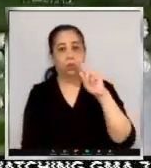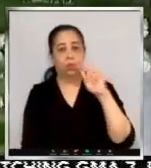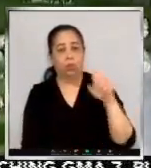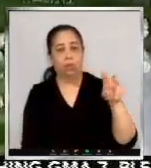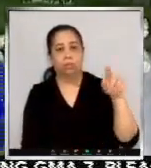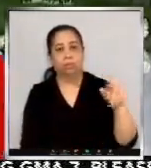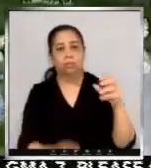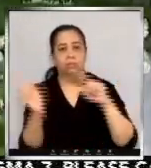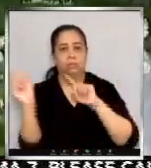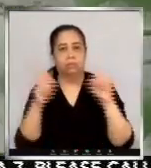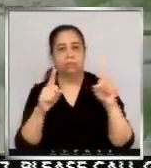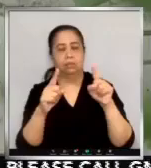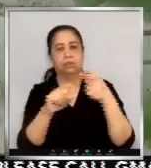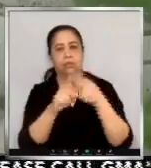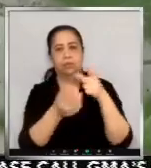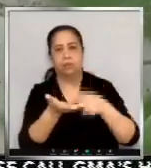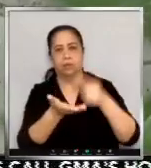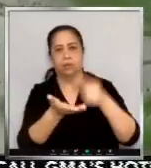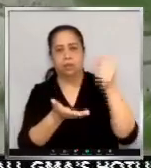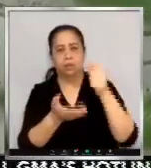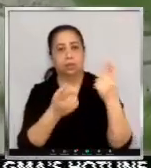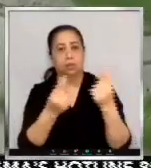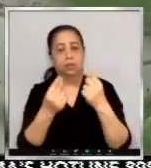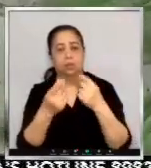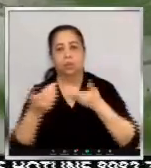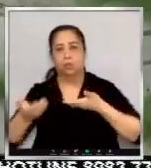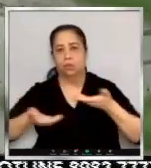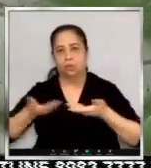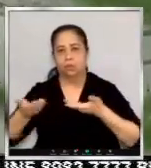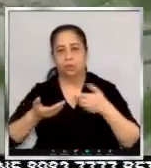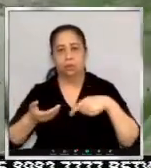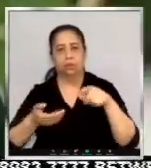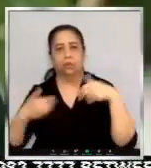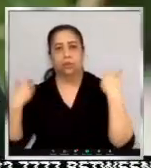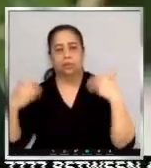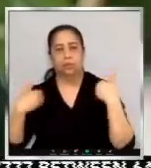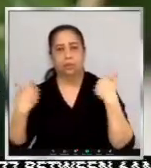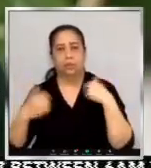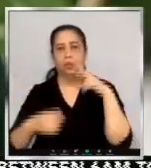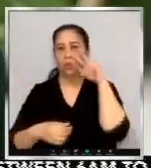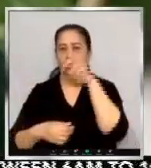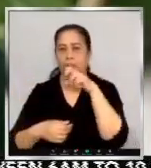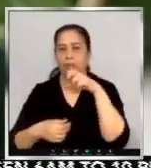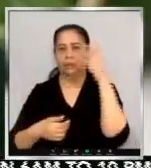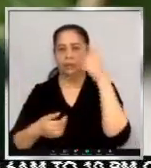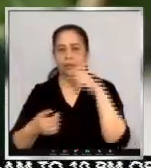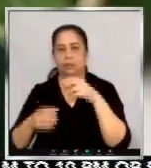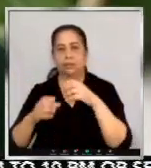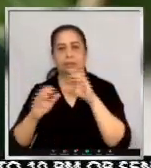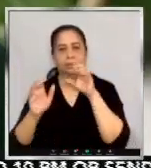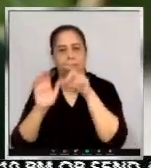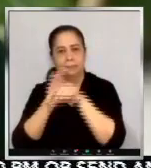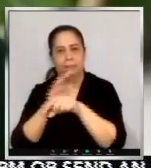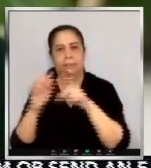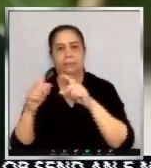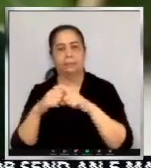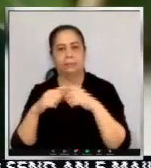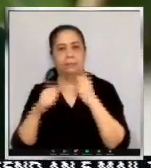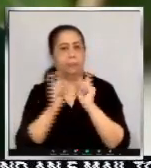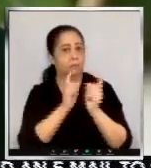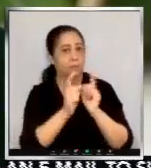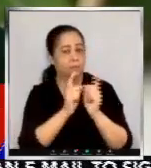para magsagawa rin ng counseling sa mga menor de edad na nakasaksi sa krimen. Nakausap po namin sila kasama po ng, ano,